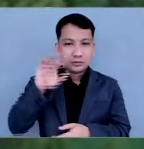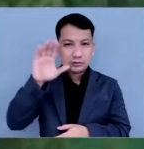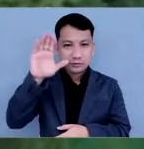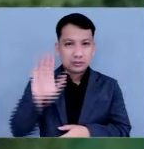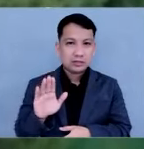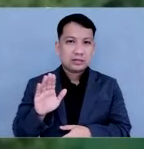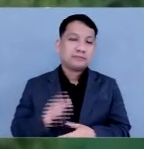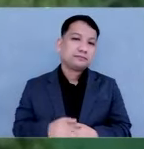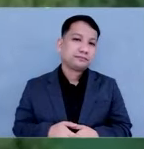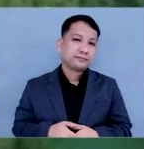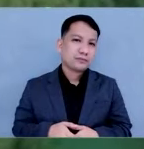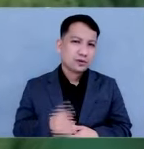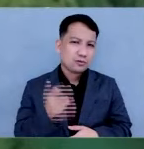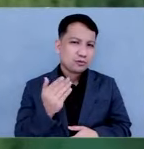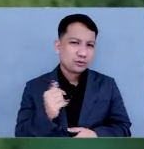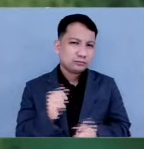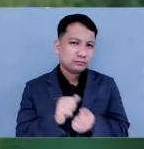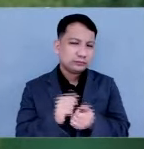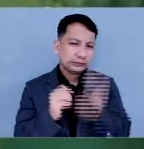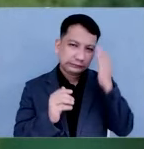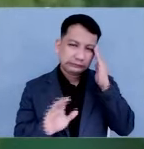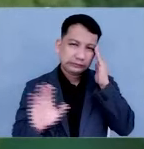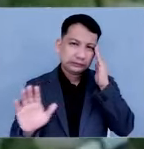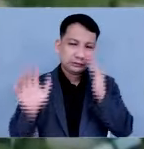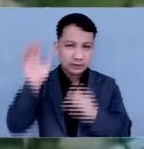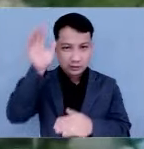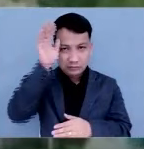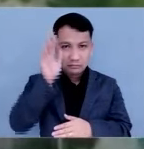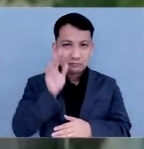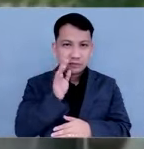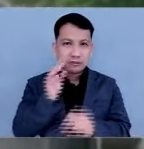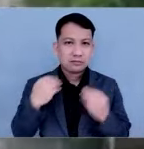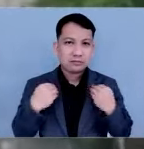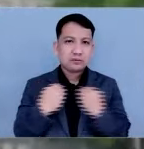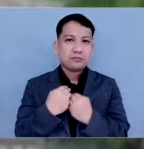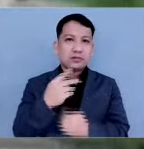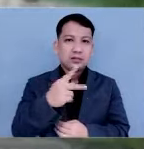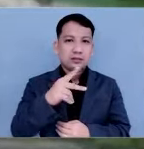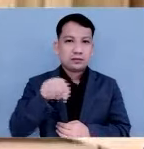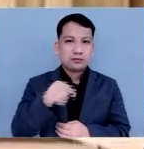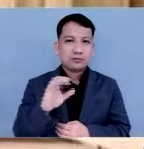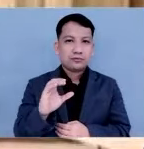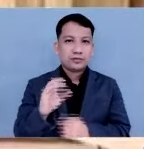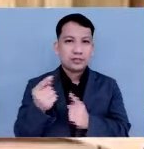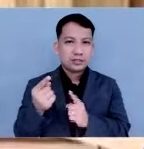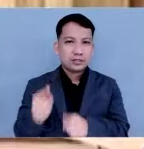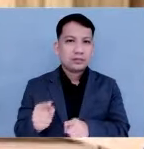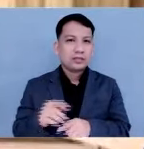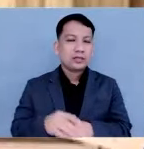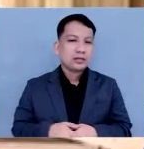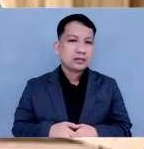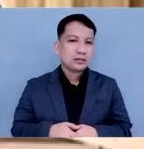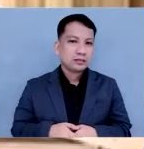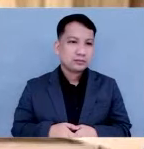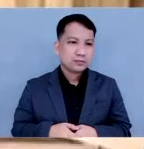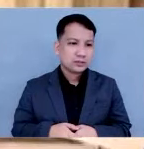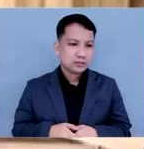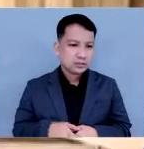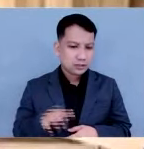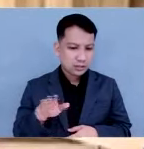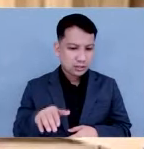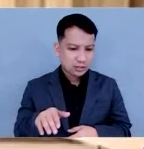daw na nakababahala, tila alam ng ilang mga magulang na miyembro ng KOJC ang nangyayari. Ang isang sinasabi is